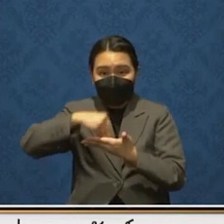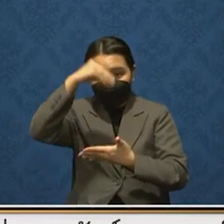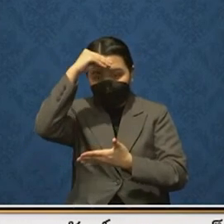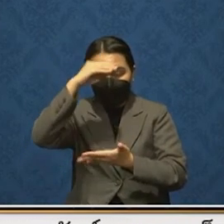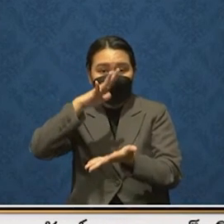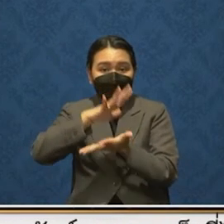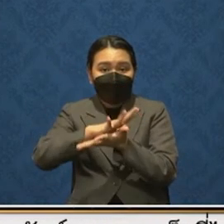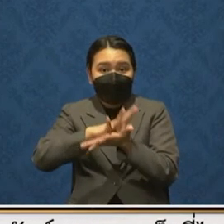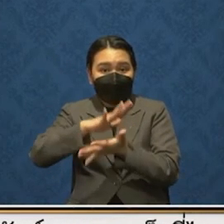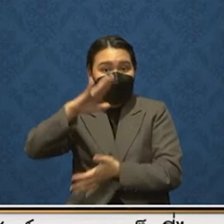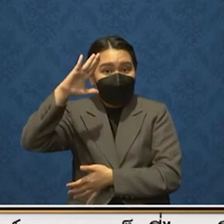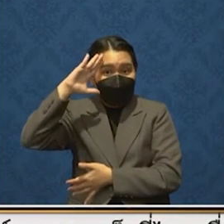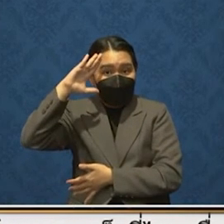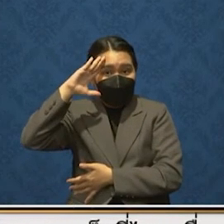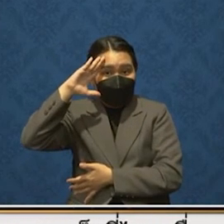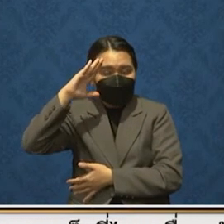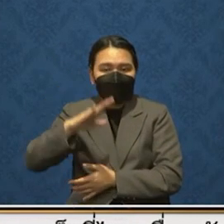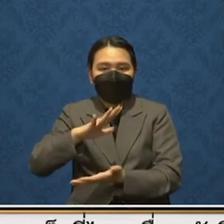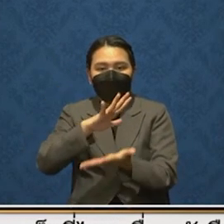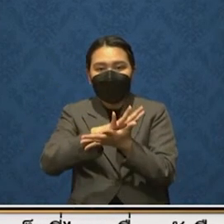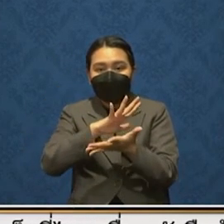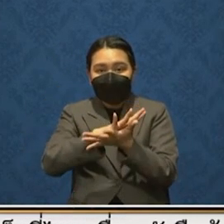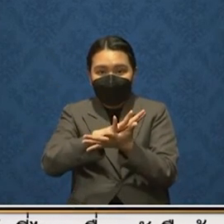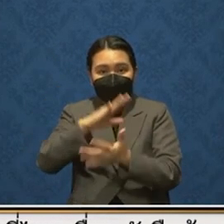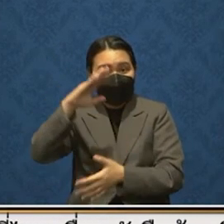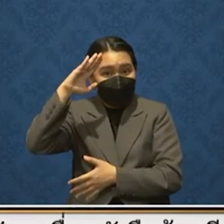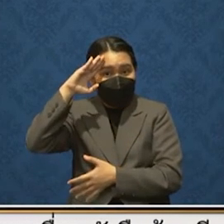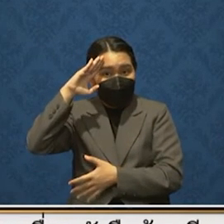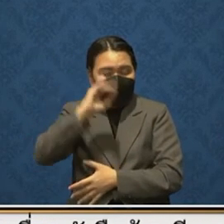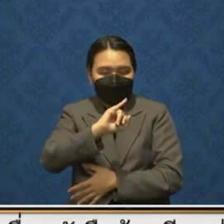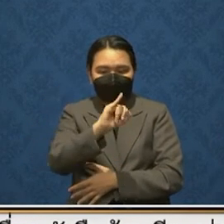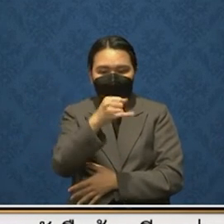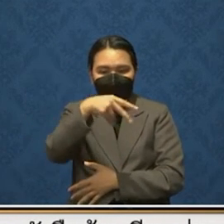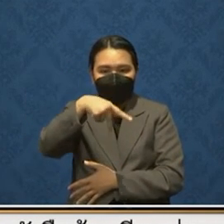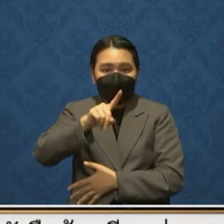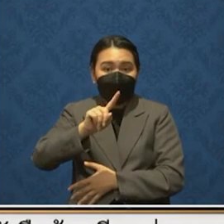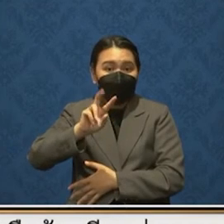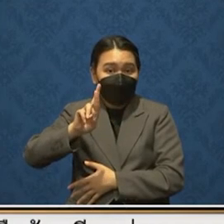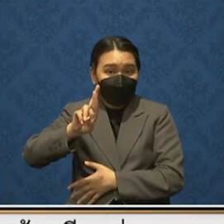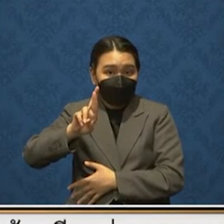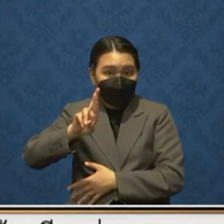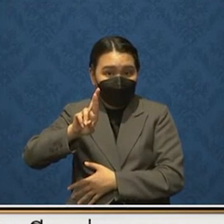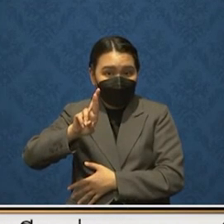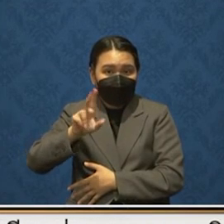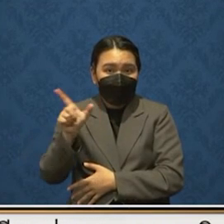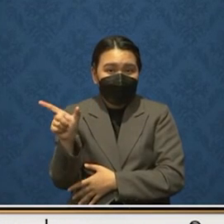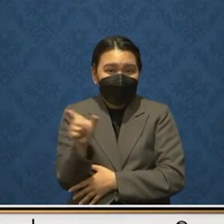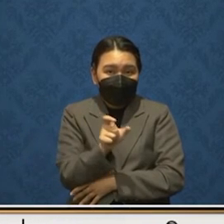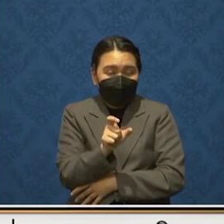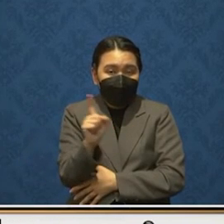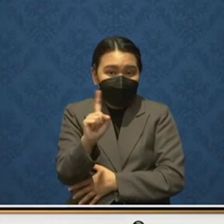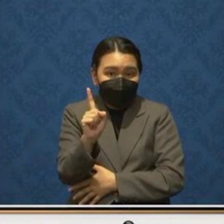ารกบอก Industrial ortonนใรอยเจอประรอยเจอประรอยแยกมา ย่อมมาจากอะไร